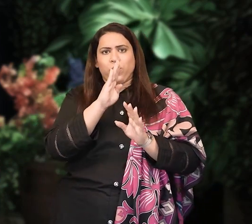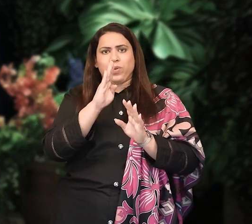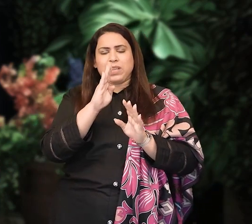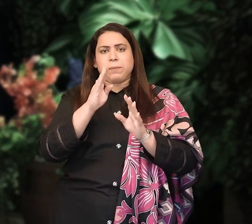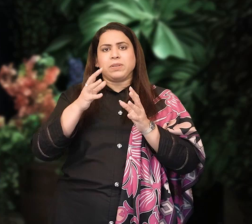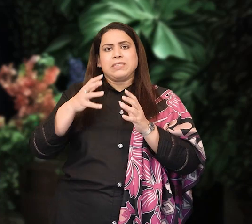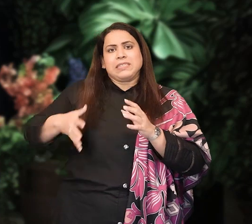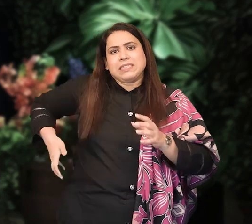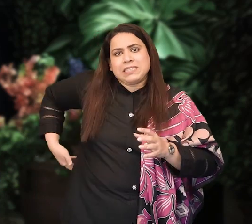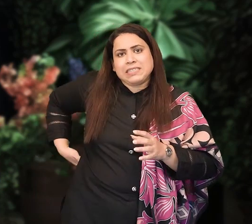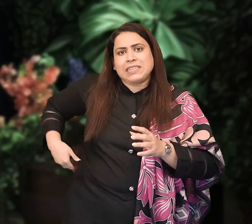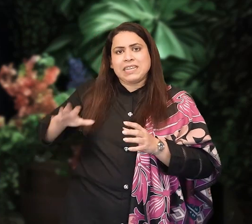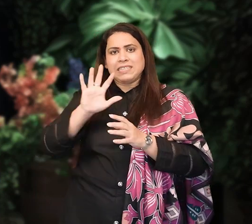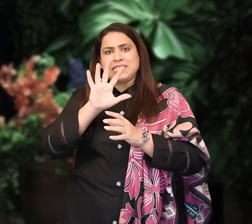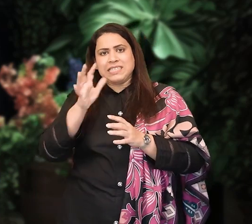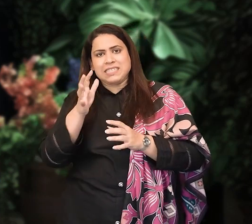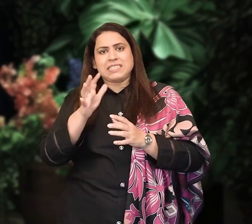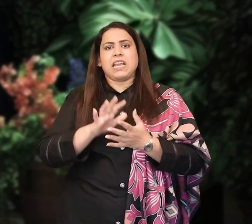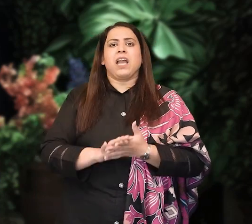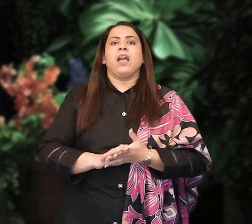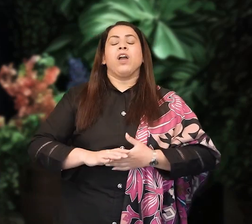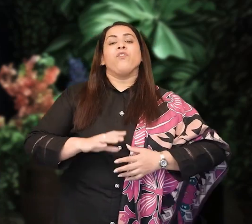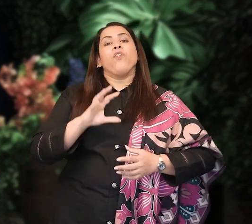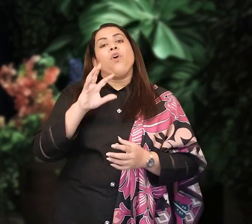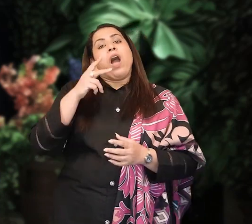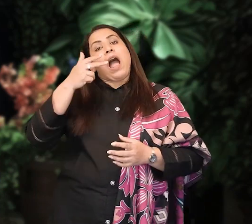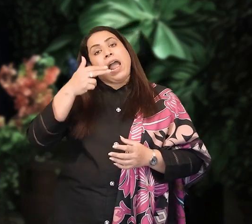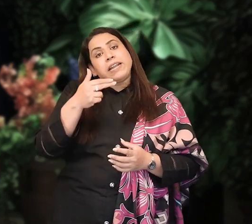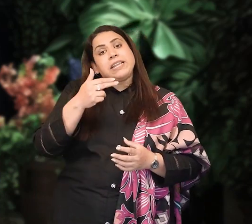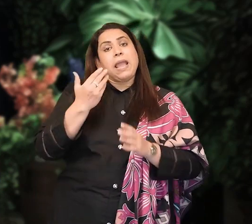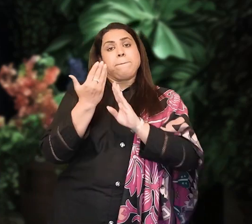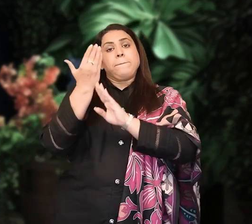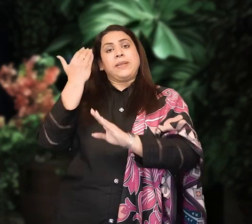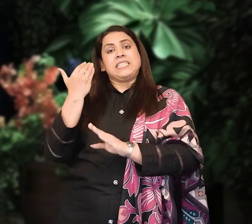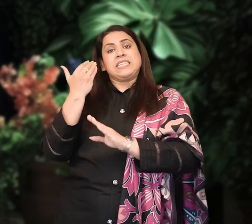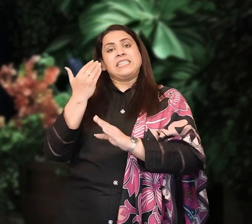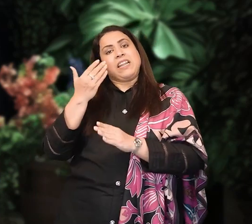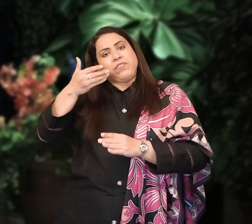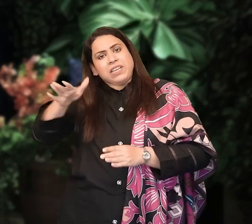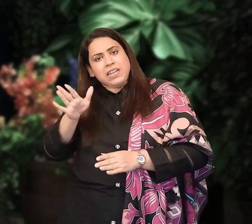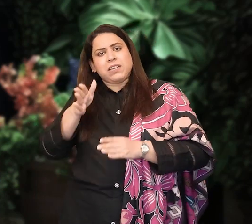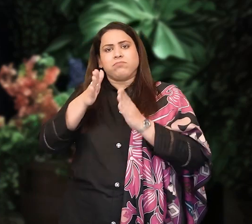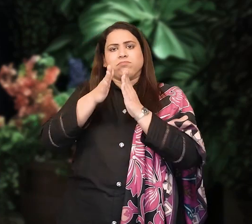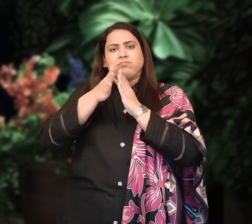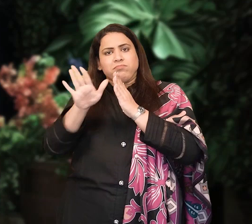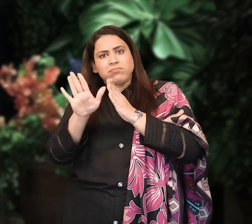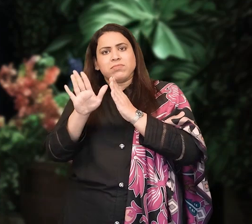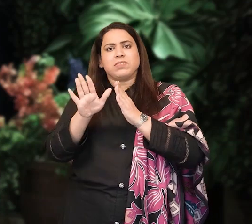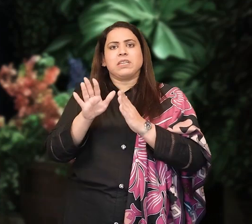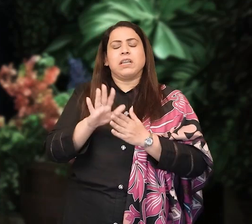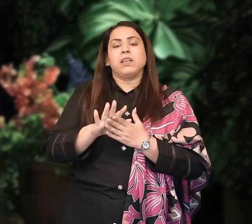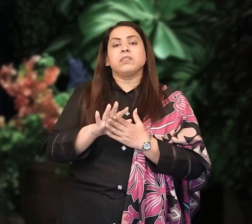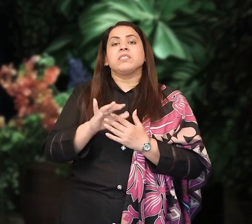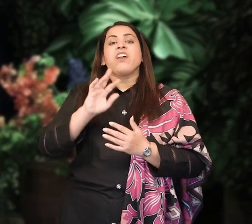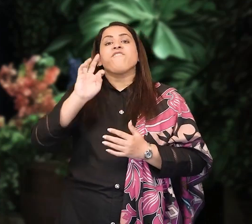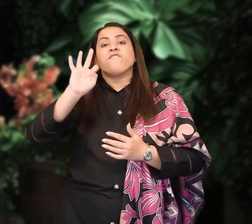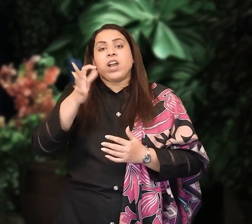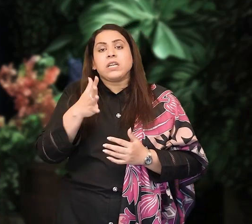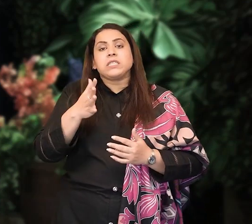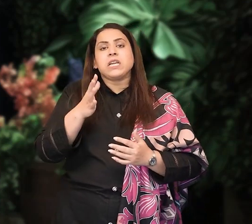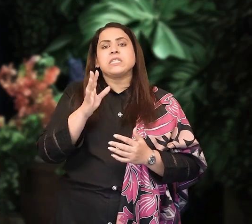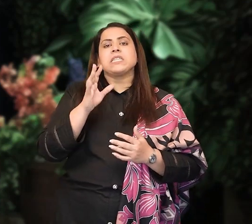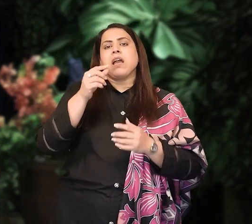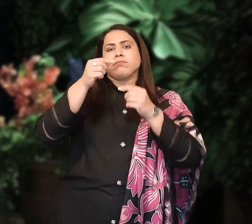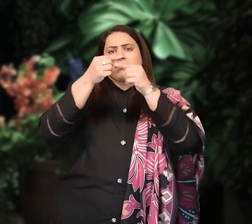पर एक कुशन रखा हुआ जिसको हम डिस्क कहते हैं, वो हर्निएटेड हो गई है, यानी कि वो पीछे की तरफ निकल गई है या किसी भी साइड पे निकल गई है, जिसकी वजह से